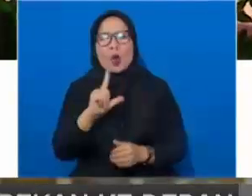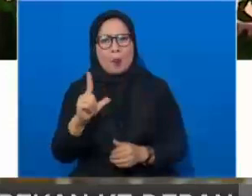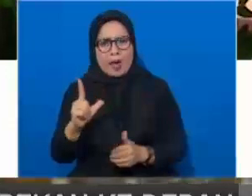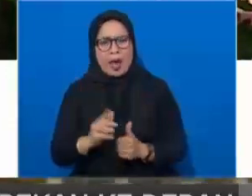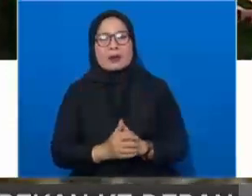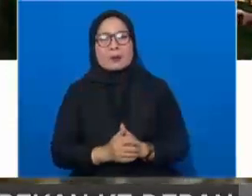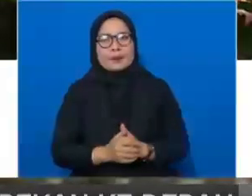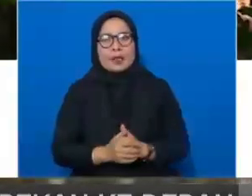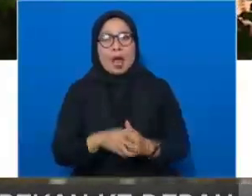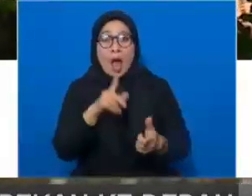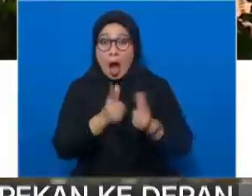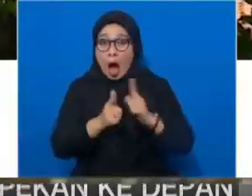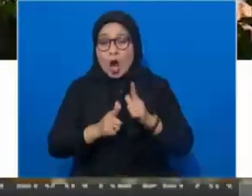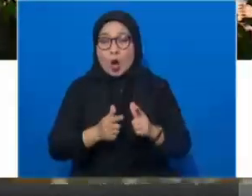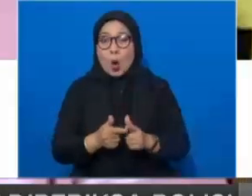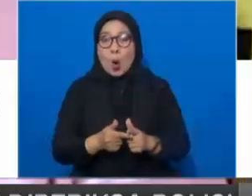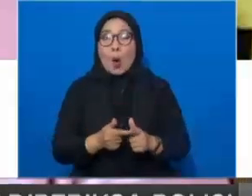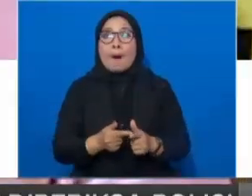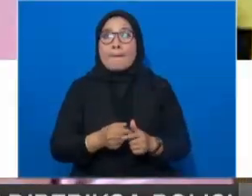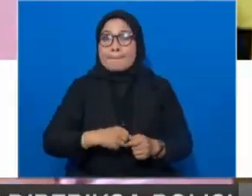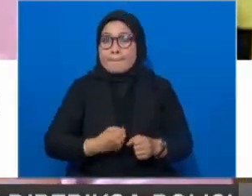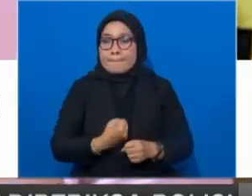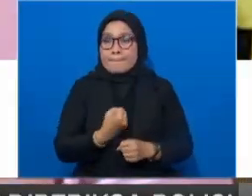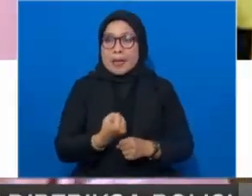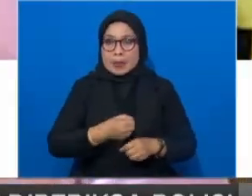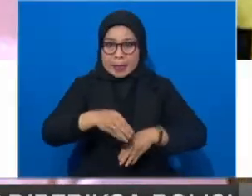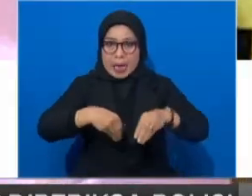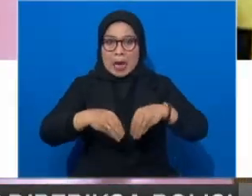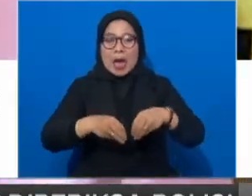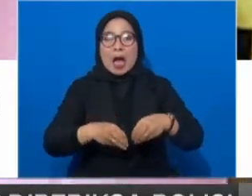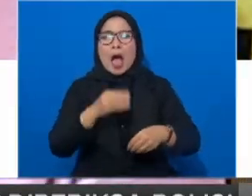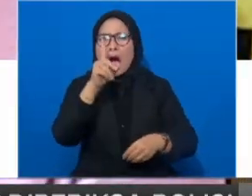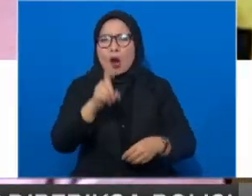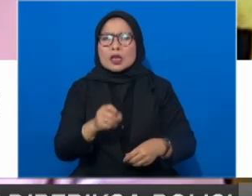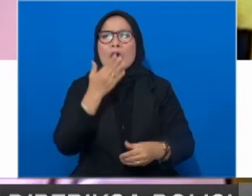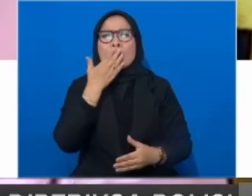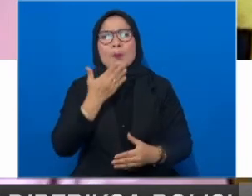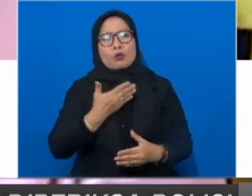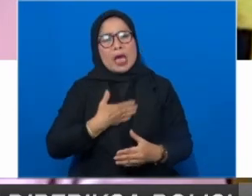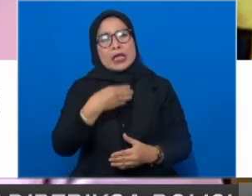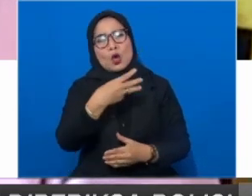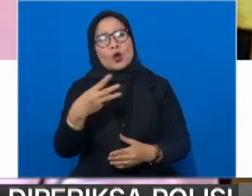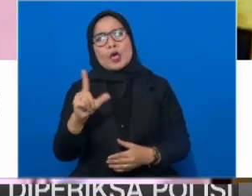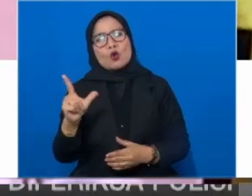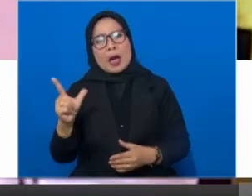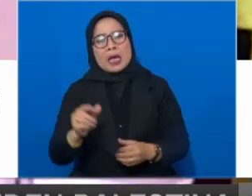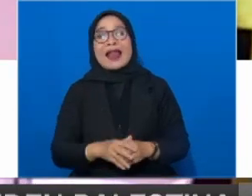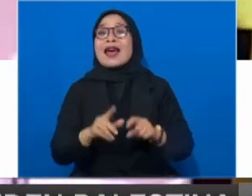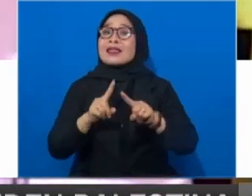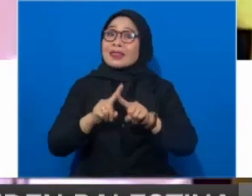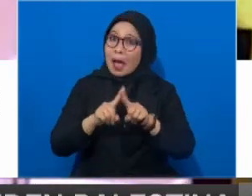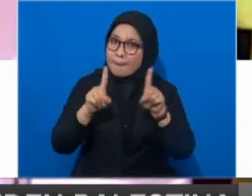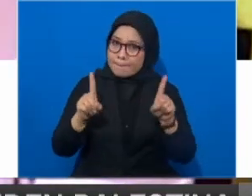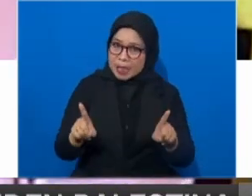Kalaupun mereka pedagang, mereka pun pasti memiliki kemampuan ekonomi lumayan. Nah, banyak sekali yang pelarian itu